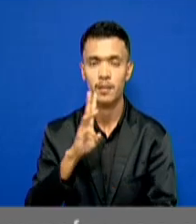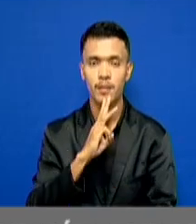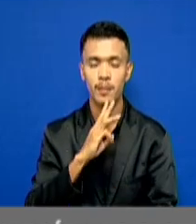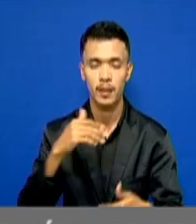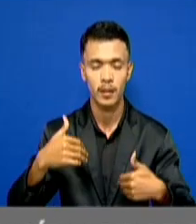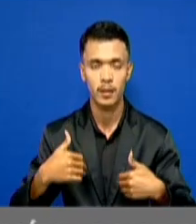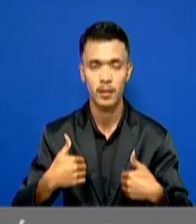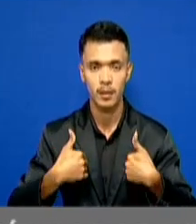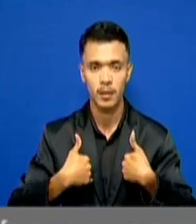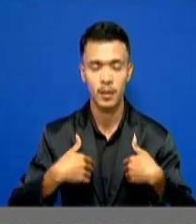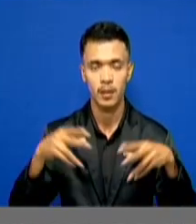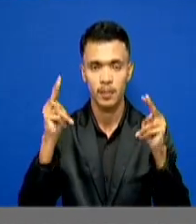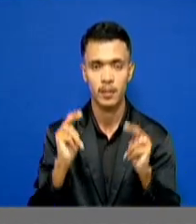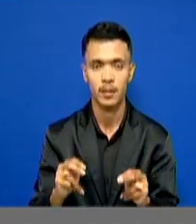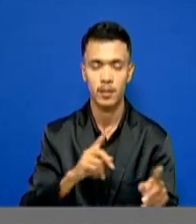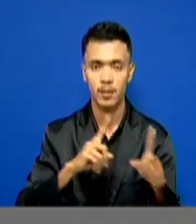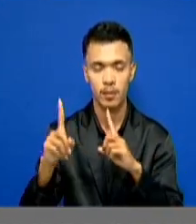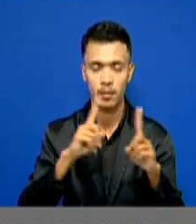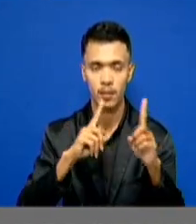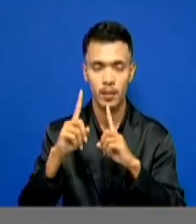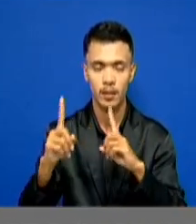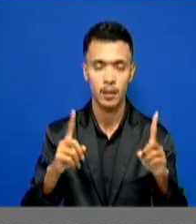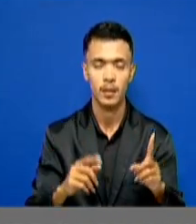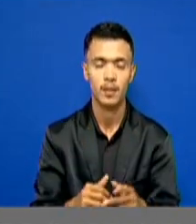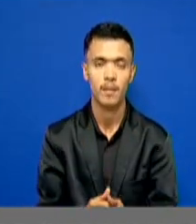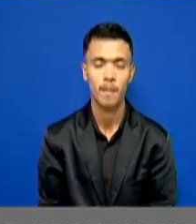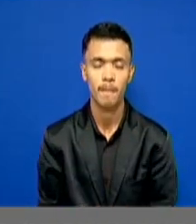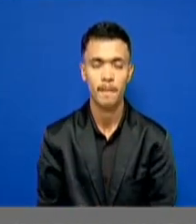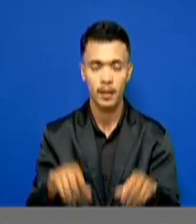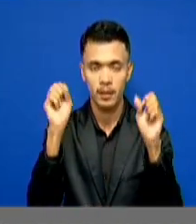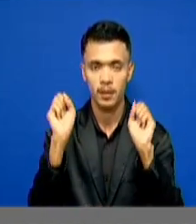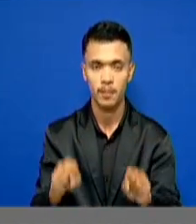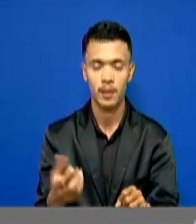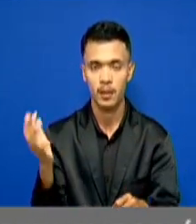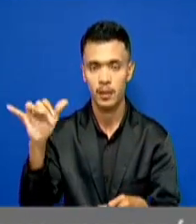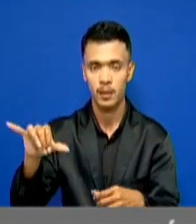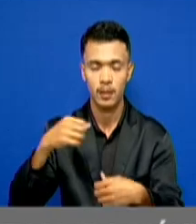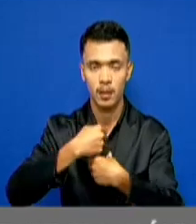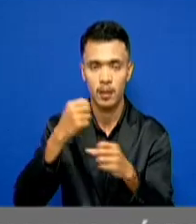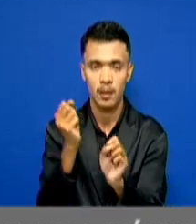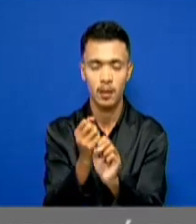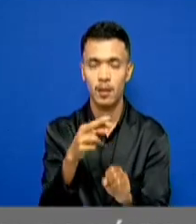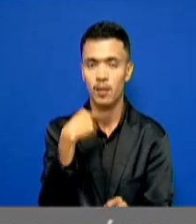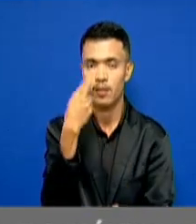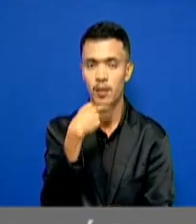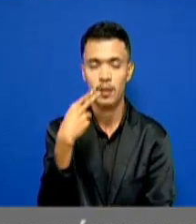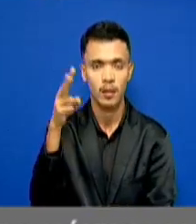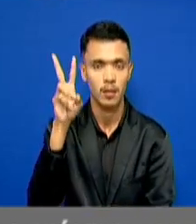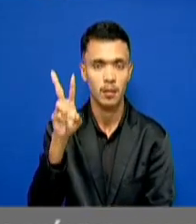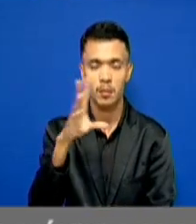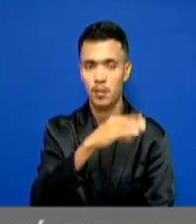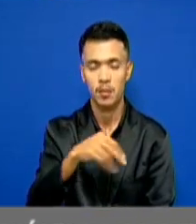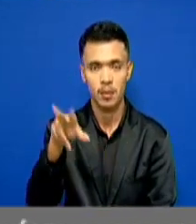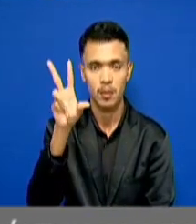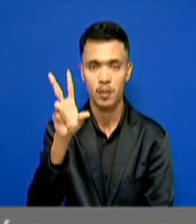ne tapi sira ko ali ho sira ko le ko para sebele sir hal na ter dal rua o dal tolo tambe